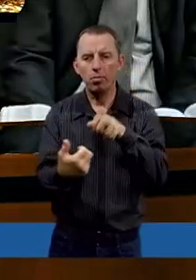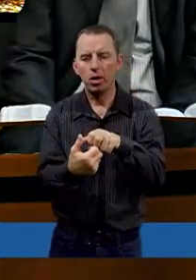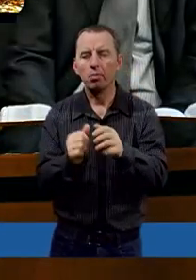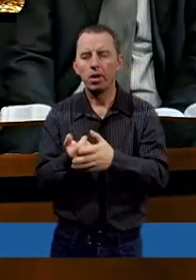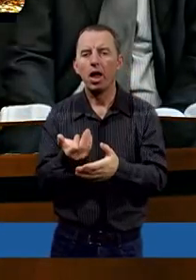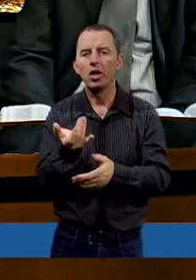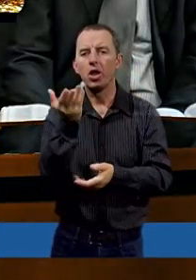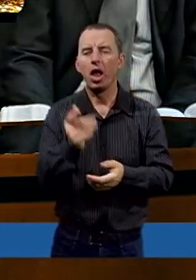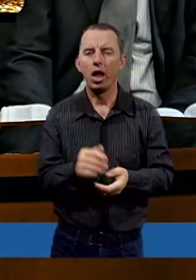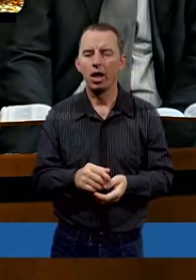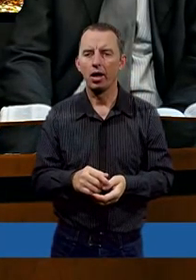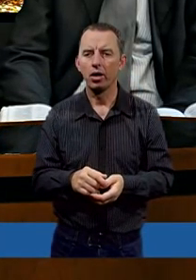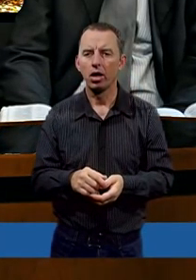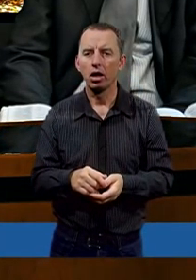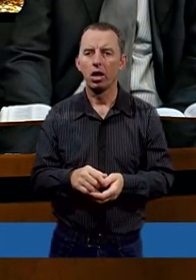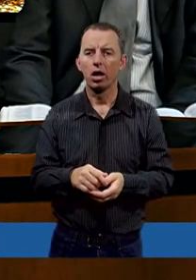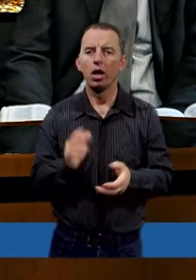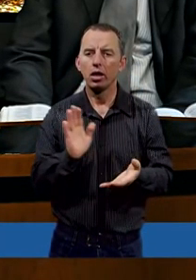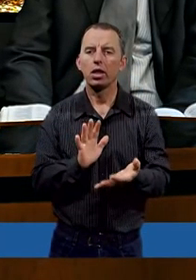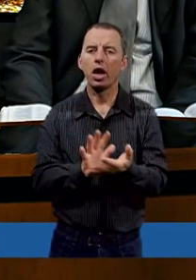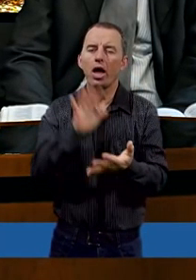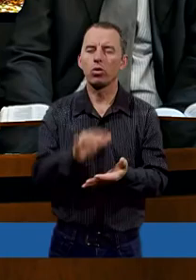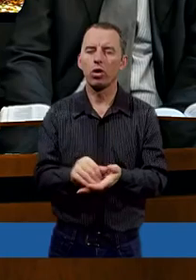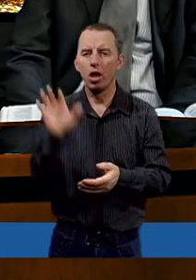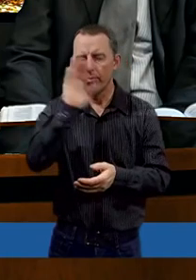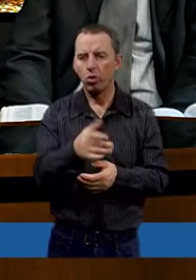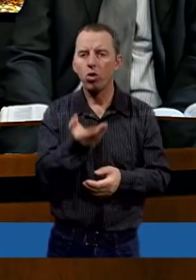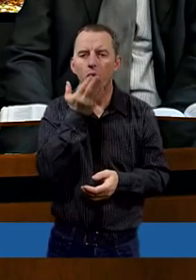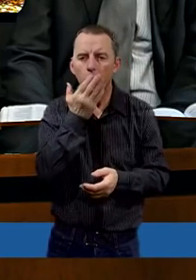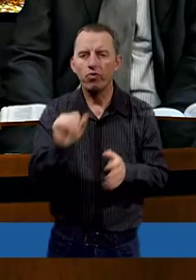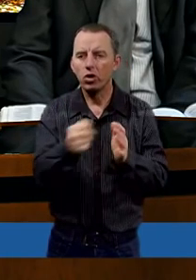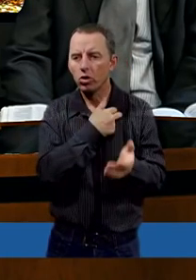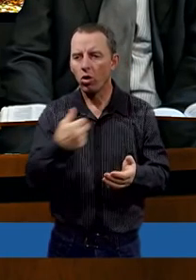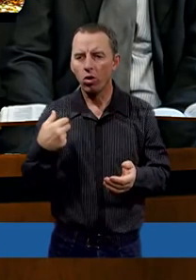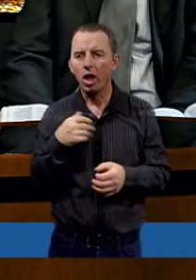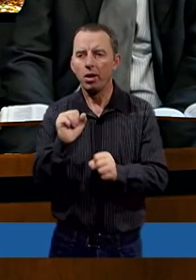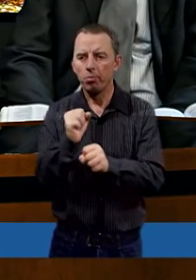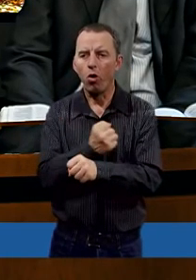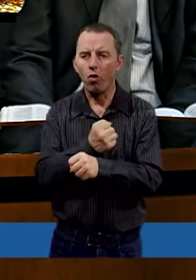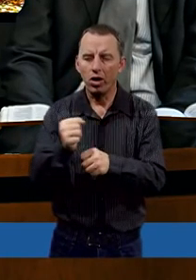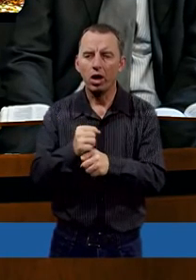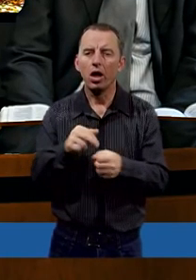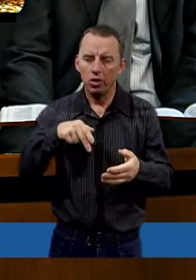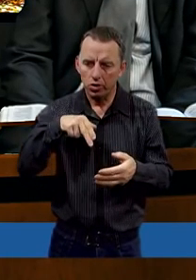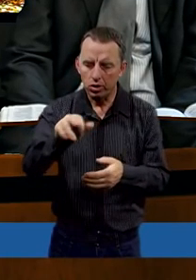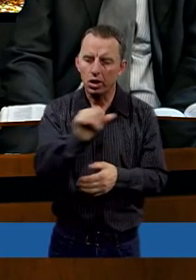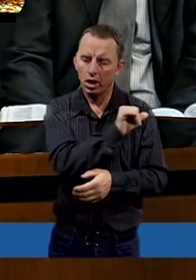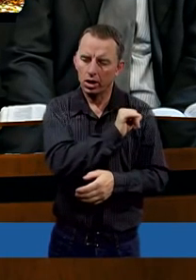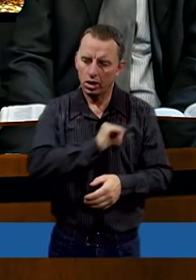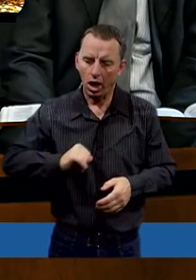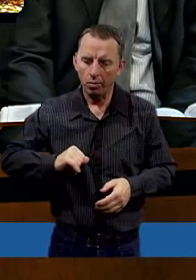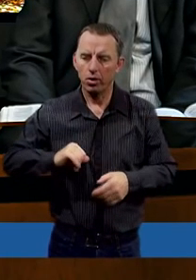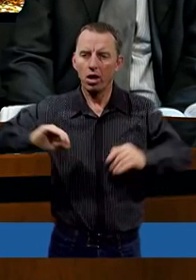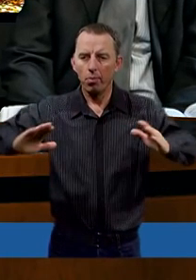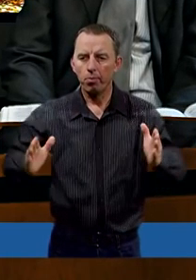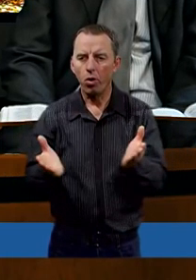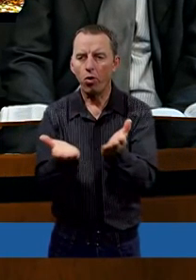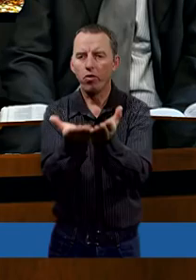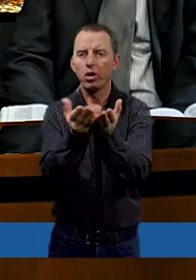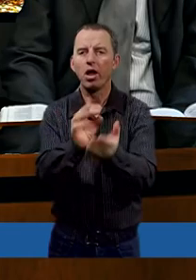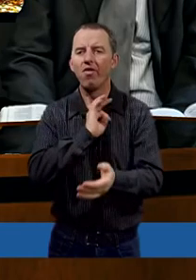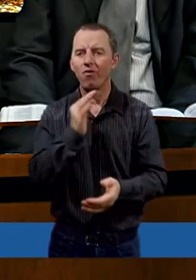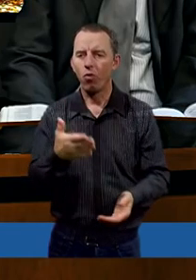ile my traktujemy to, co Pan Bóg do nas mówi, poważnie. I czy gotowi sami jesteśmy poświęcić nawet